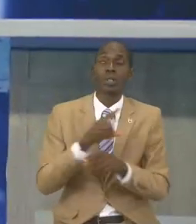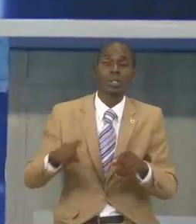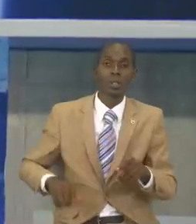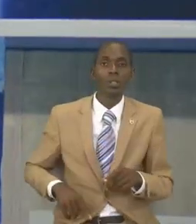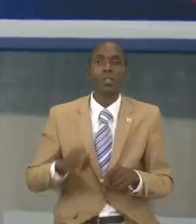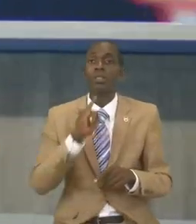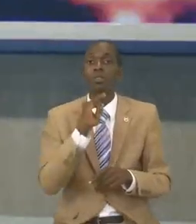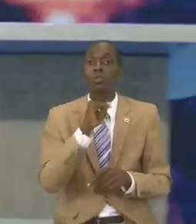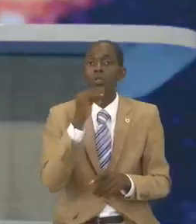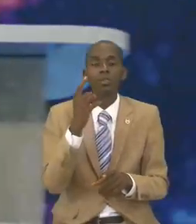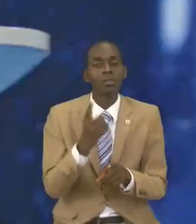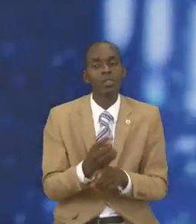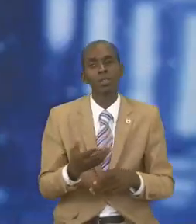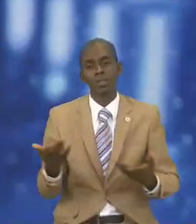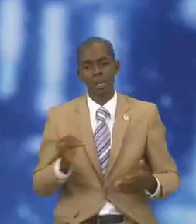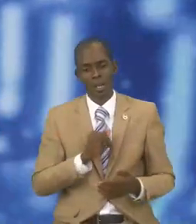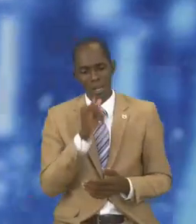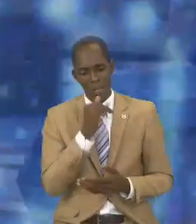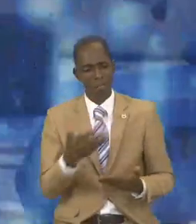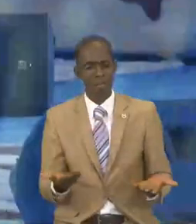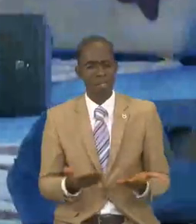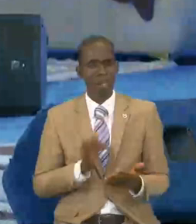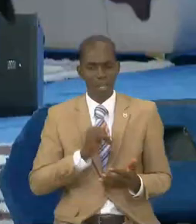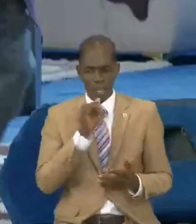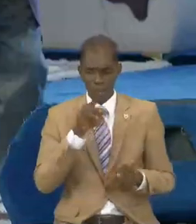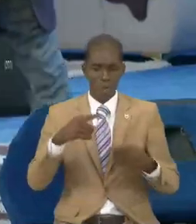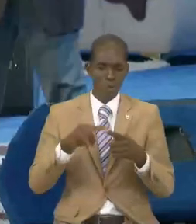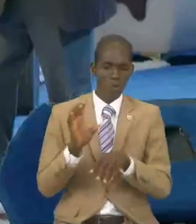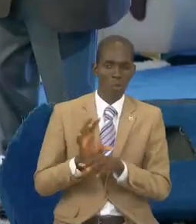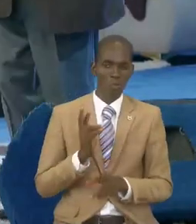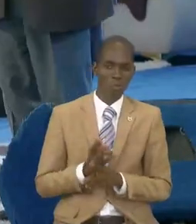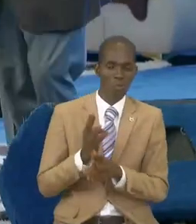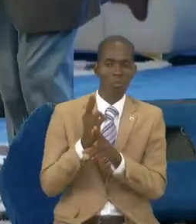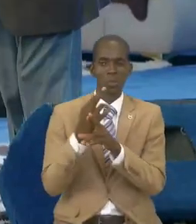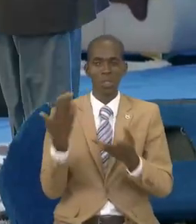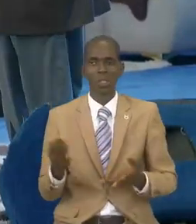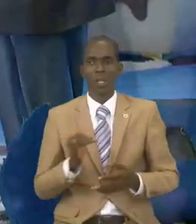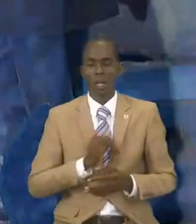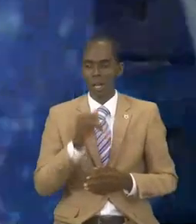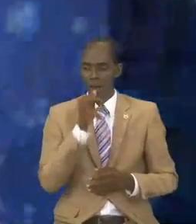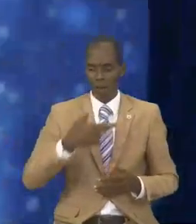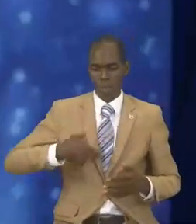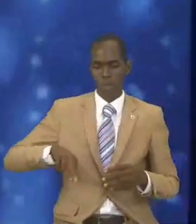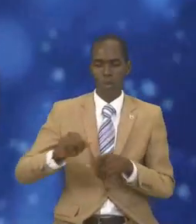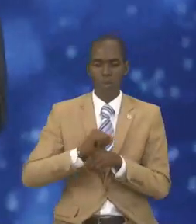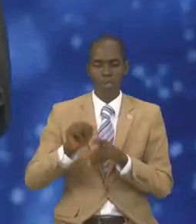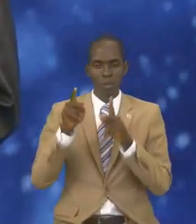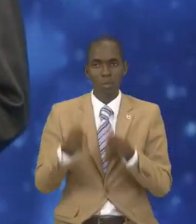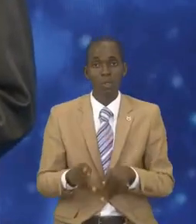du Seigneur. Ce n'est pas seulement, ah, je suis encore là, fréquentateur d'église, je suis encore là, religieux, non.